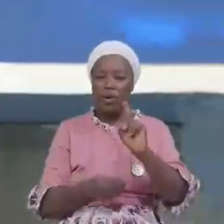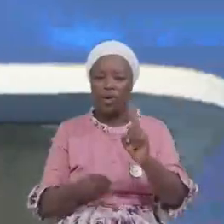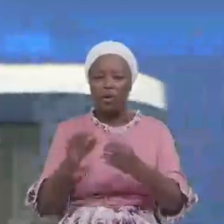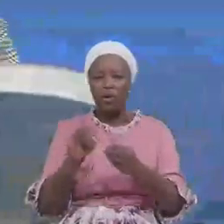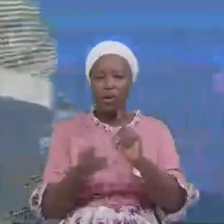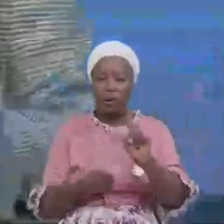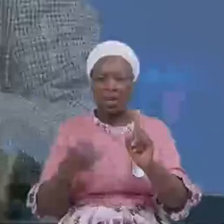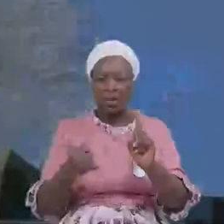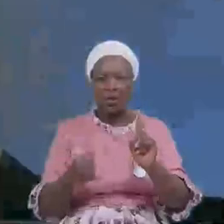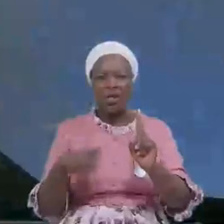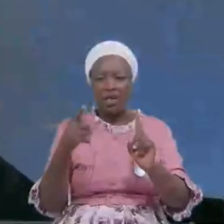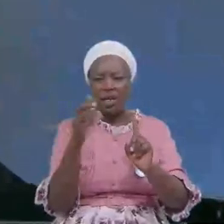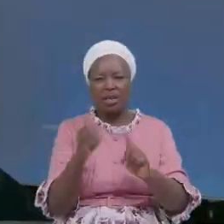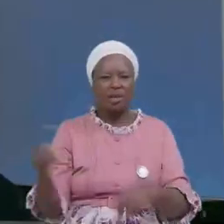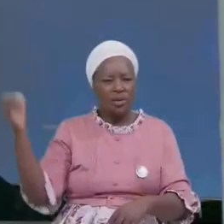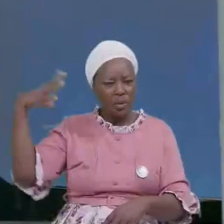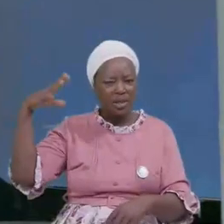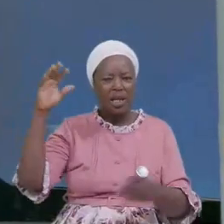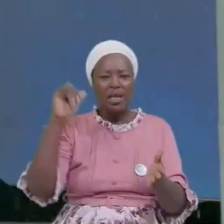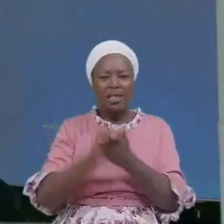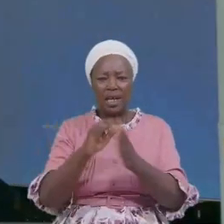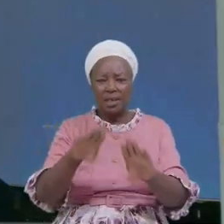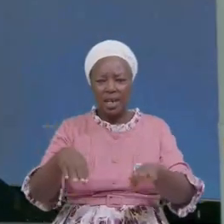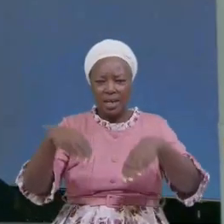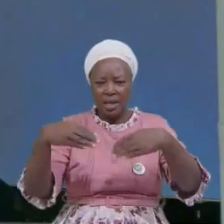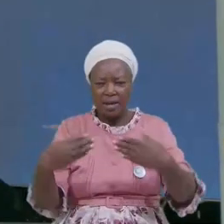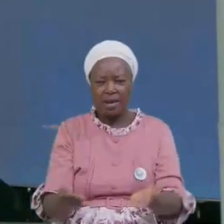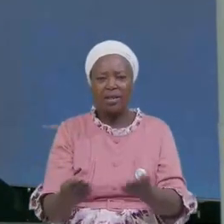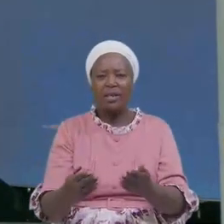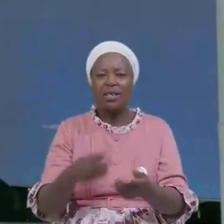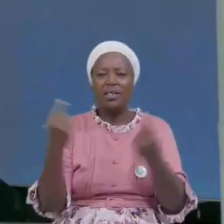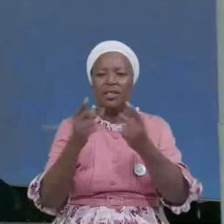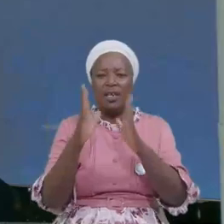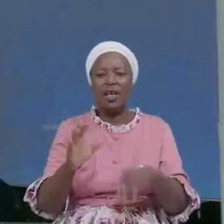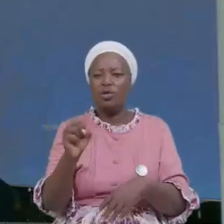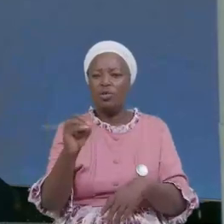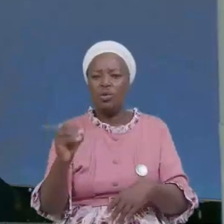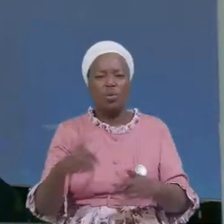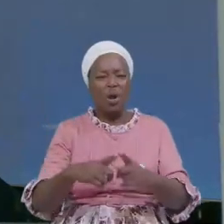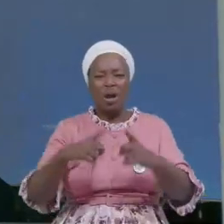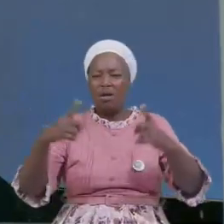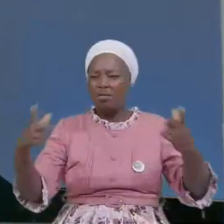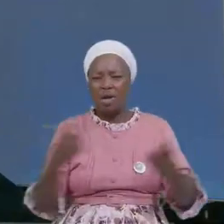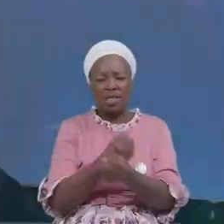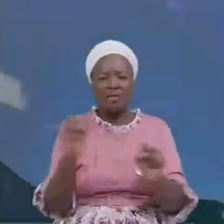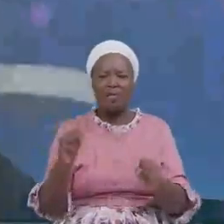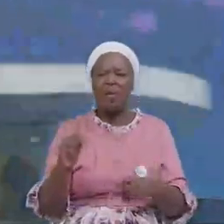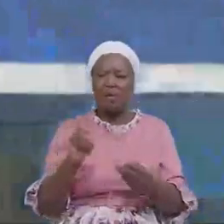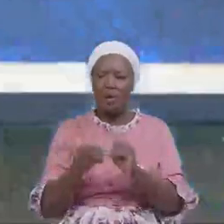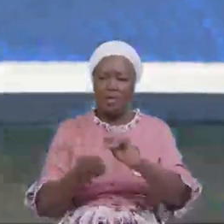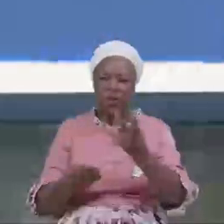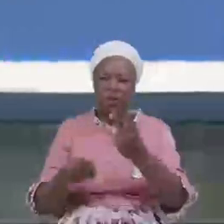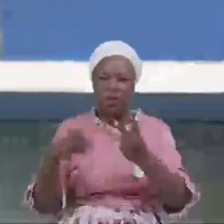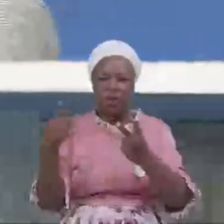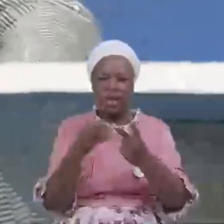Premièrement, la grâce qui accorde aux pécheurs un si grand salut. Deuxièmement,